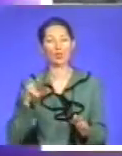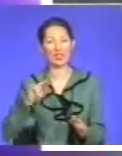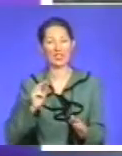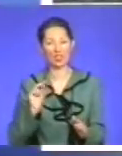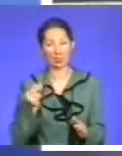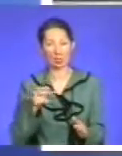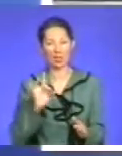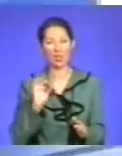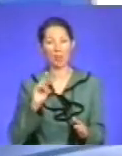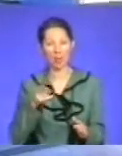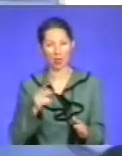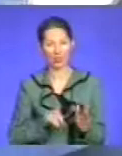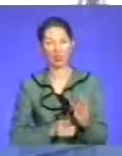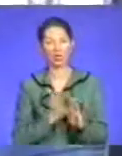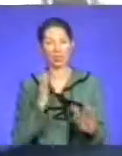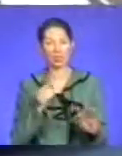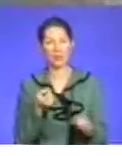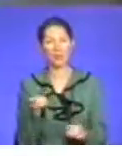на черзі – пшениця.